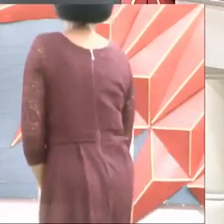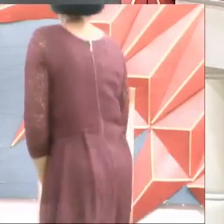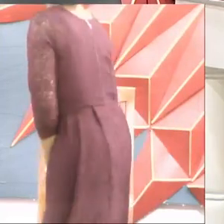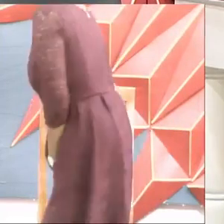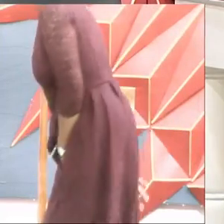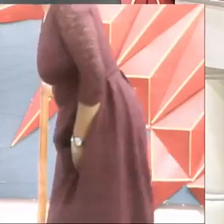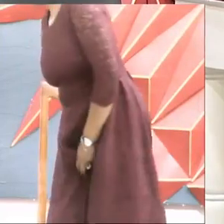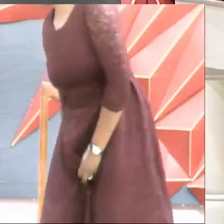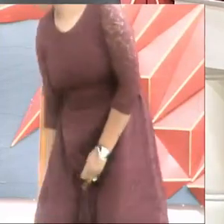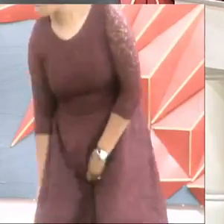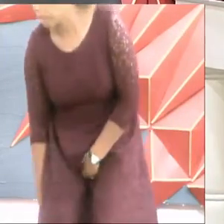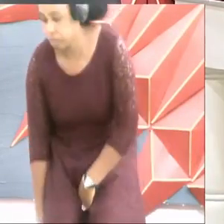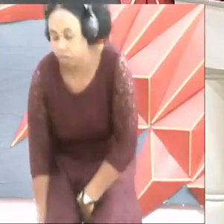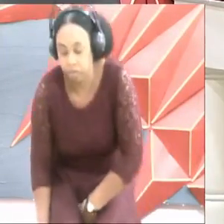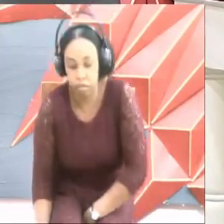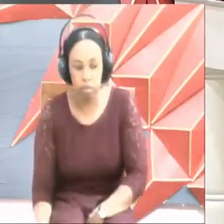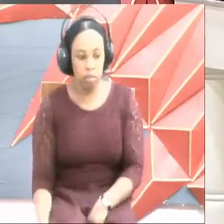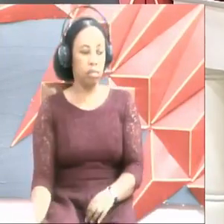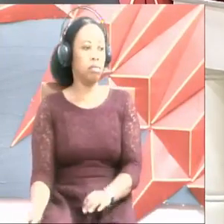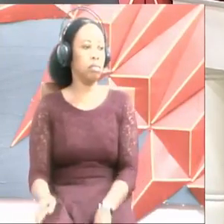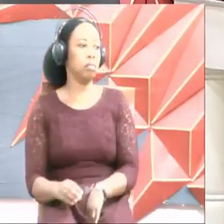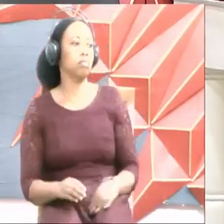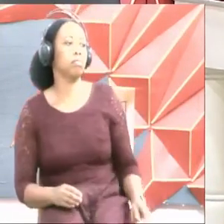Turava mu bwiza tugana mu bundi.